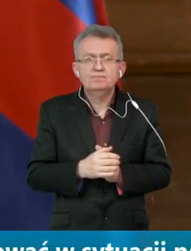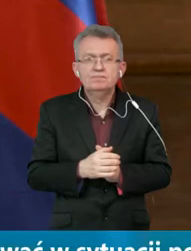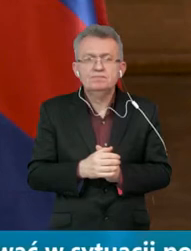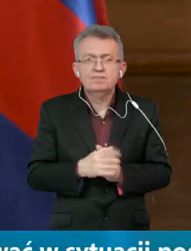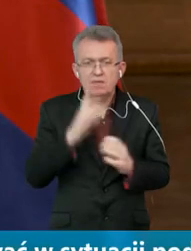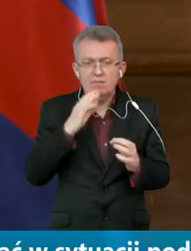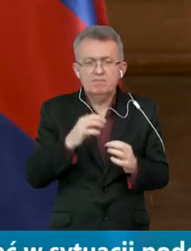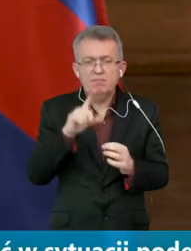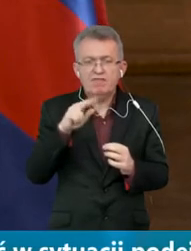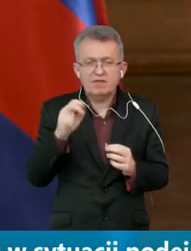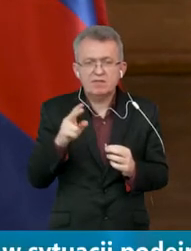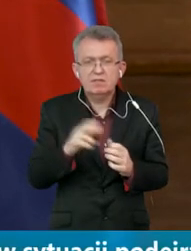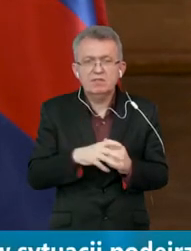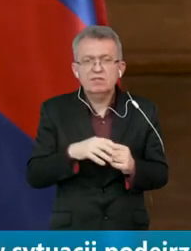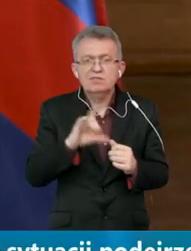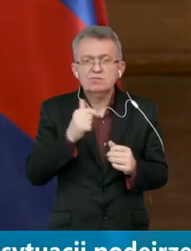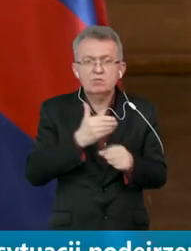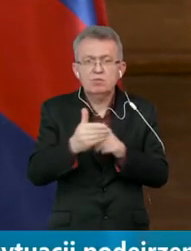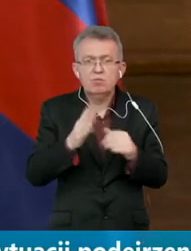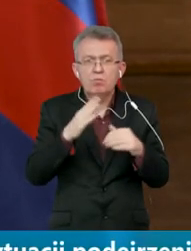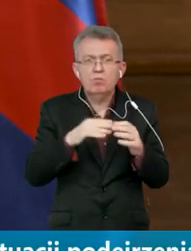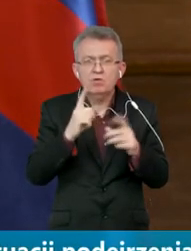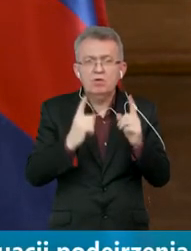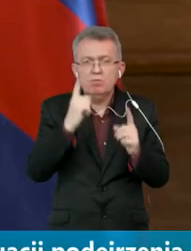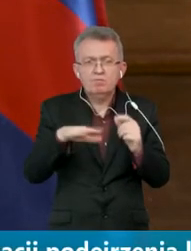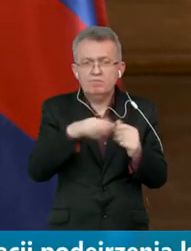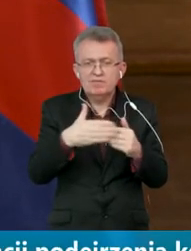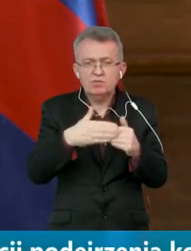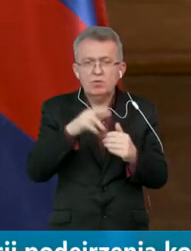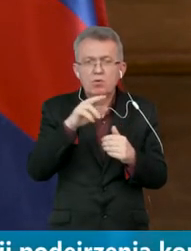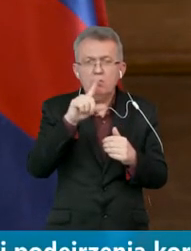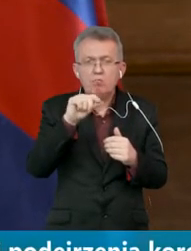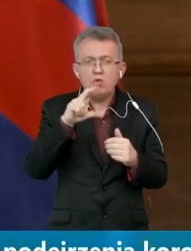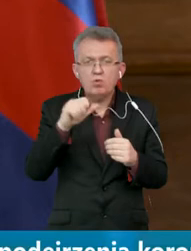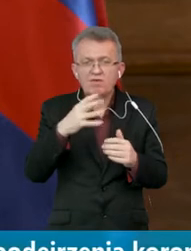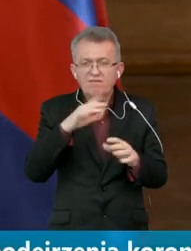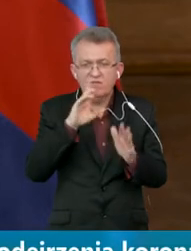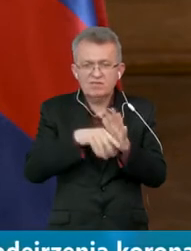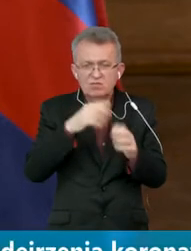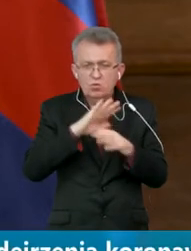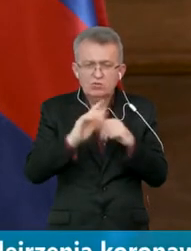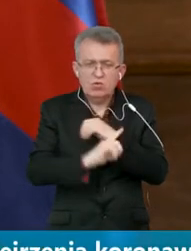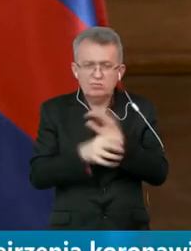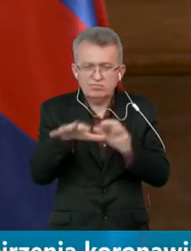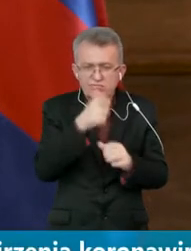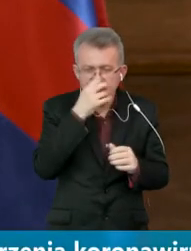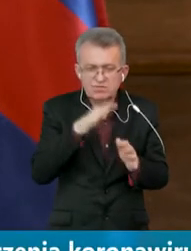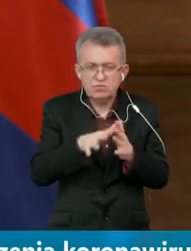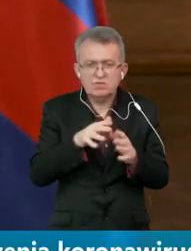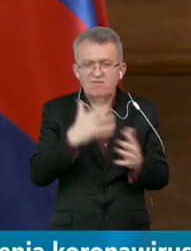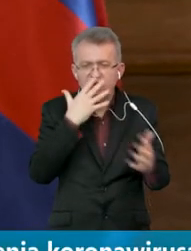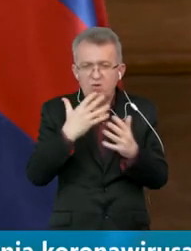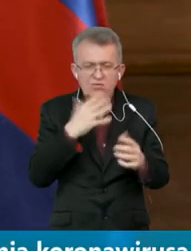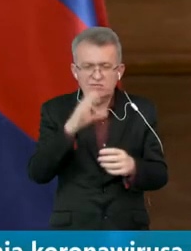Pan Patryk. Kolejne pytanie, panie prezydencie. Co z terenem po byłych działkach w Podjuchach przy Regalicy? Teren wygląda dramatycznie, mnóstwo śmieci. Od kilku lat wygląda